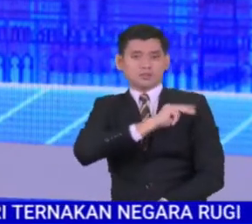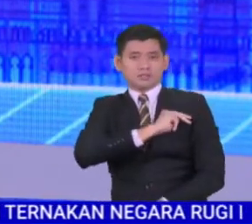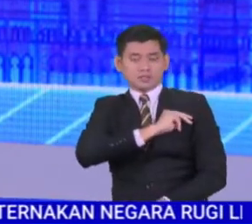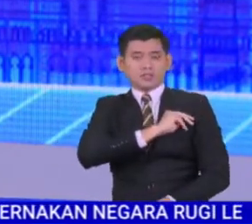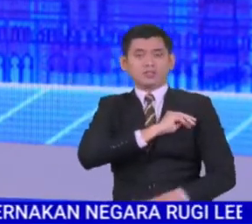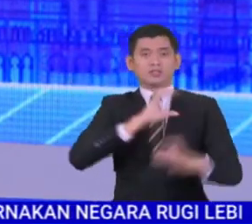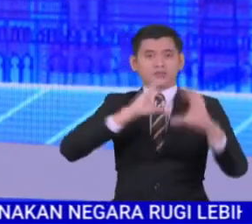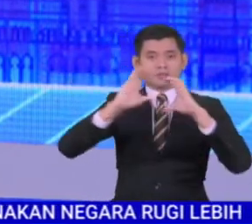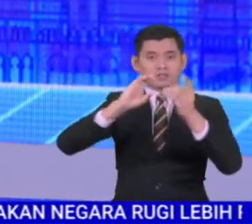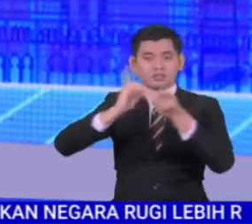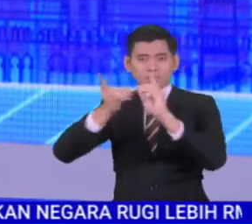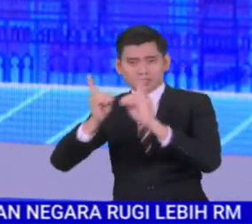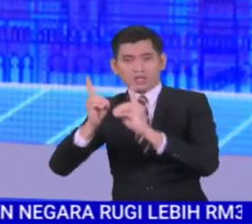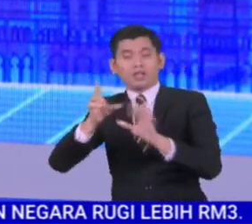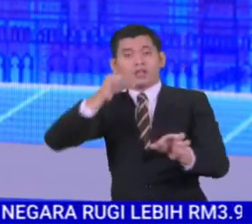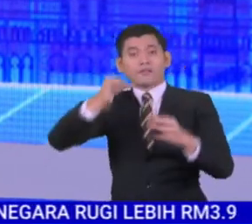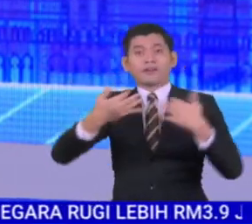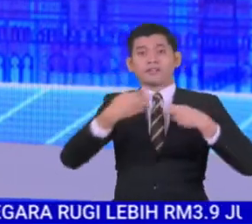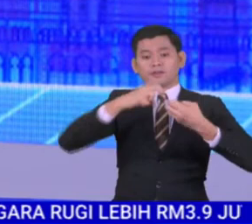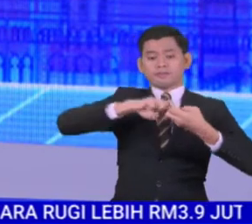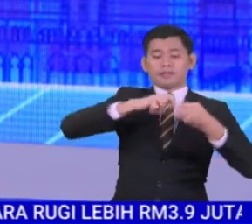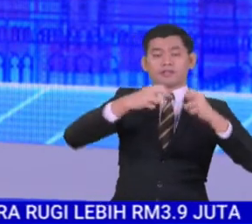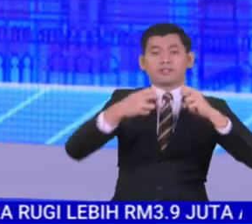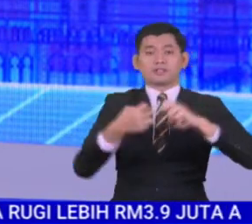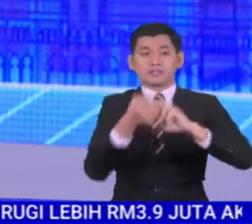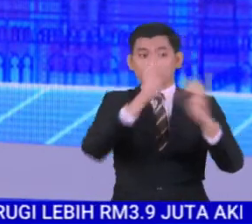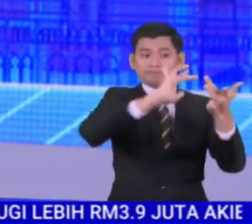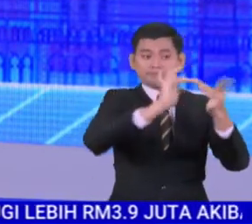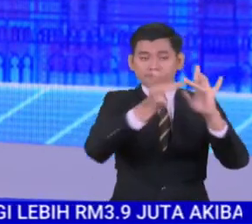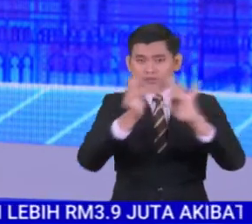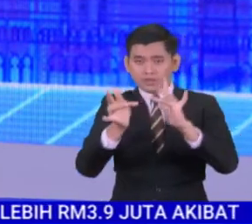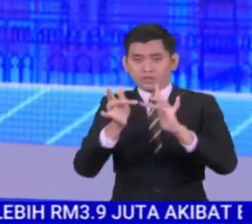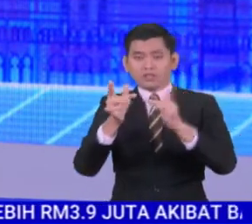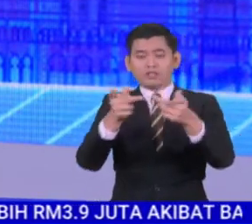berhadapan isu capaian internet di kawasan